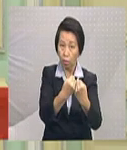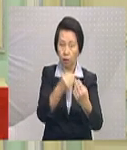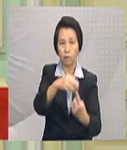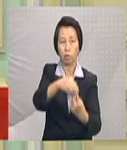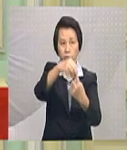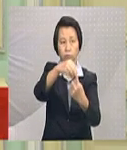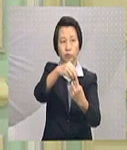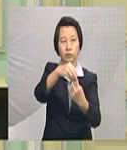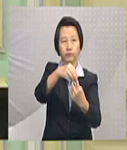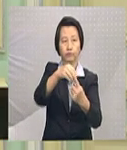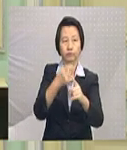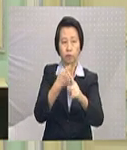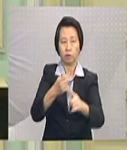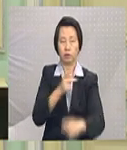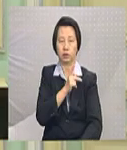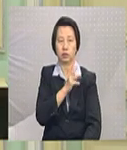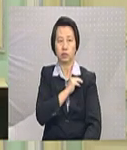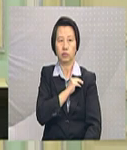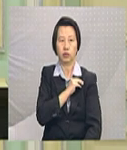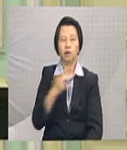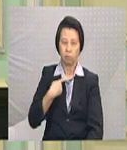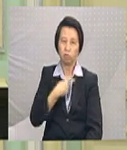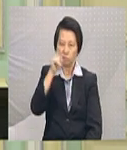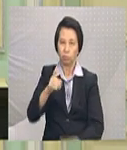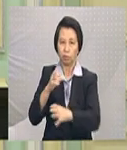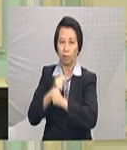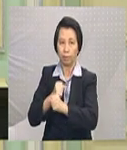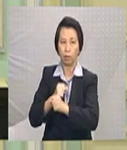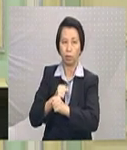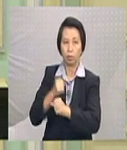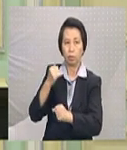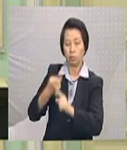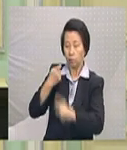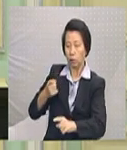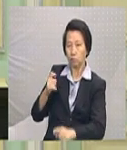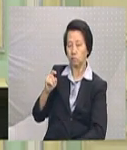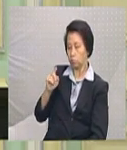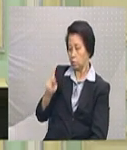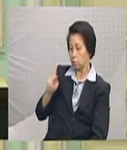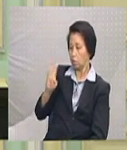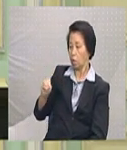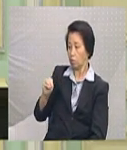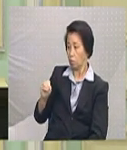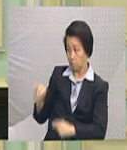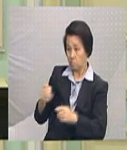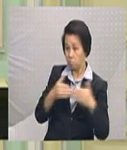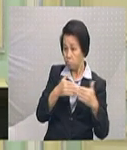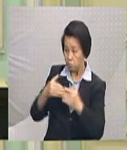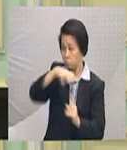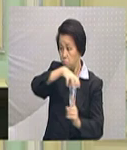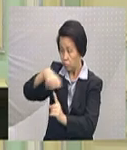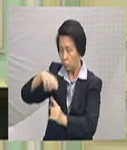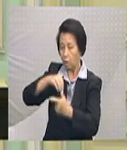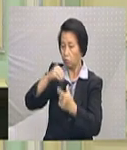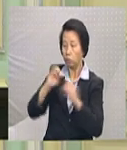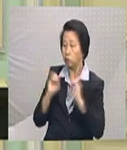terutamanya dari segi kementerian. Kita juga perlu mendapat pandangan daripada Kementerian Kesihatan sama ada perlu diteruskan ataupun